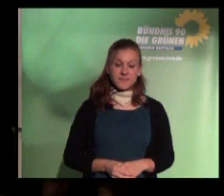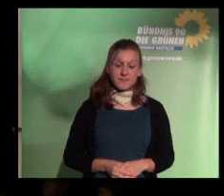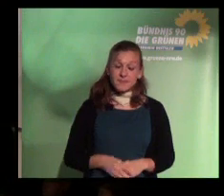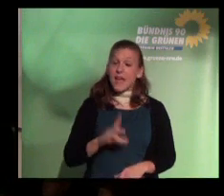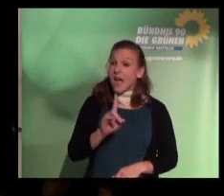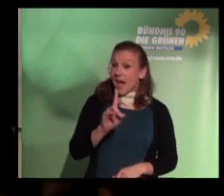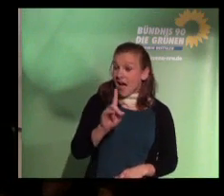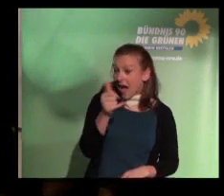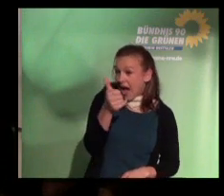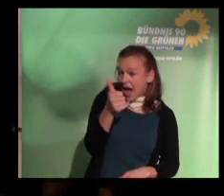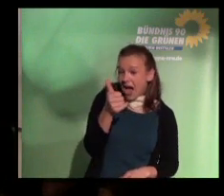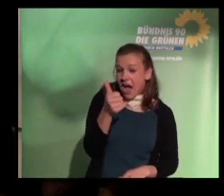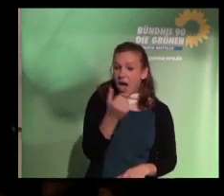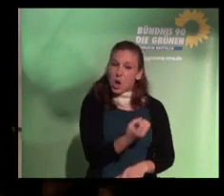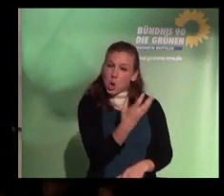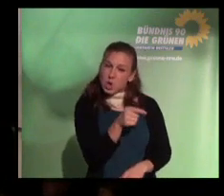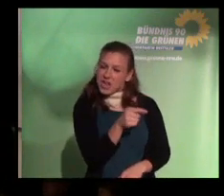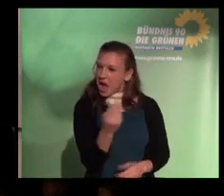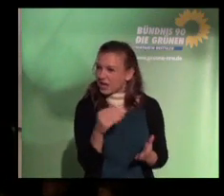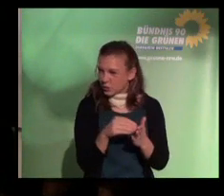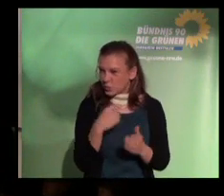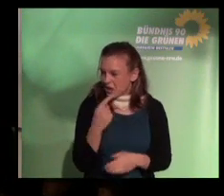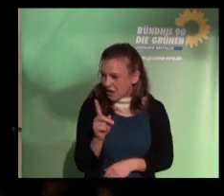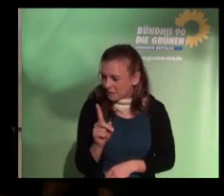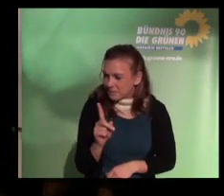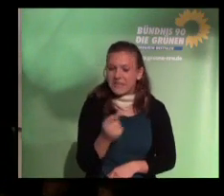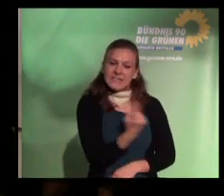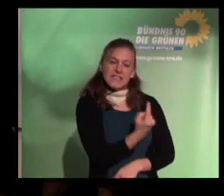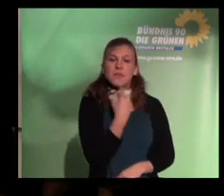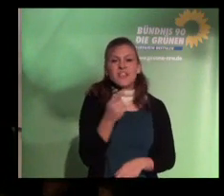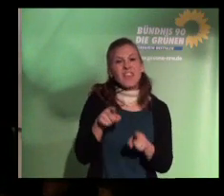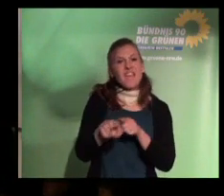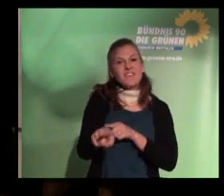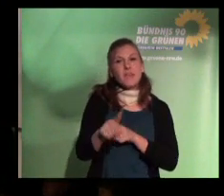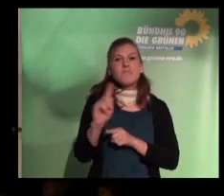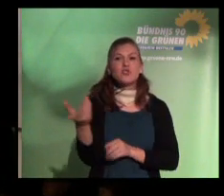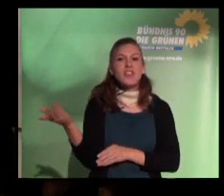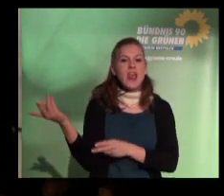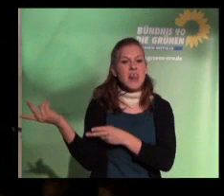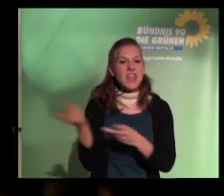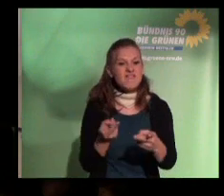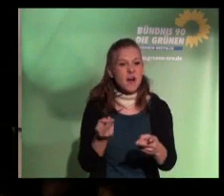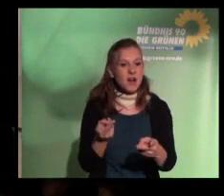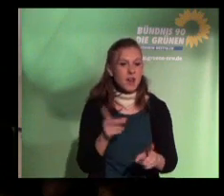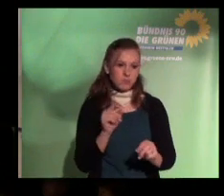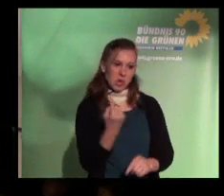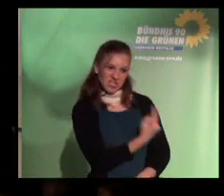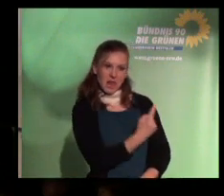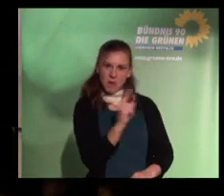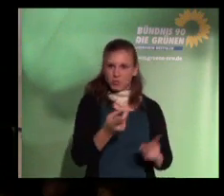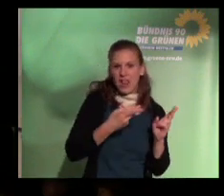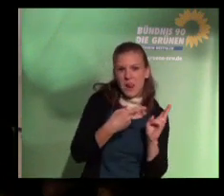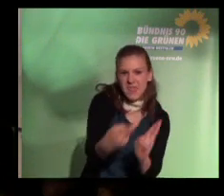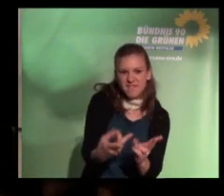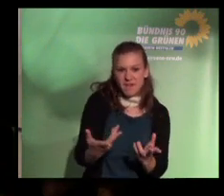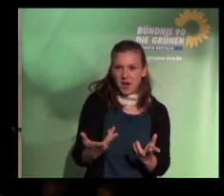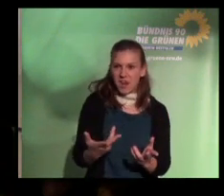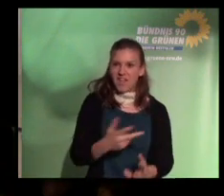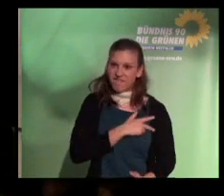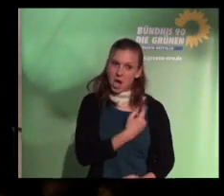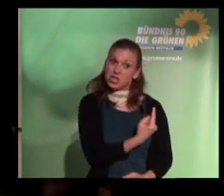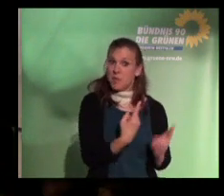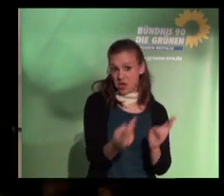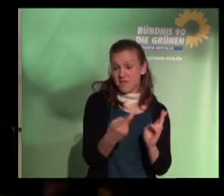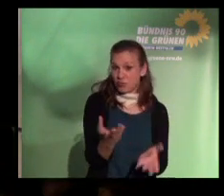Eins will ich noch sagen zu Philipp Rösler. Der hat ja gesagt, die FDP muss liefern und er muss liefern. Ja, ja, echt, der liefert